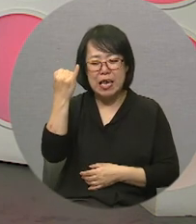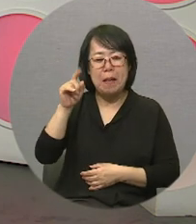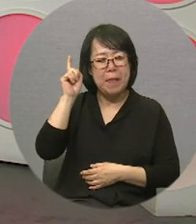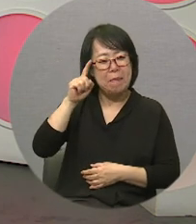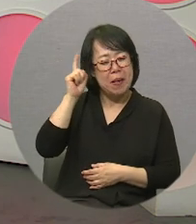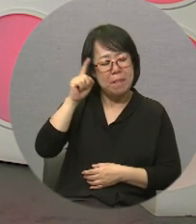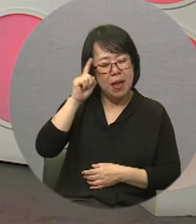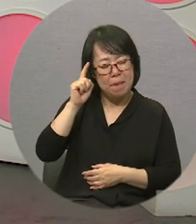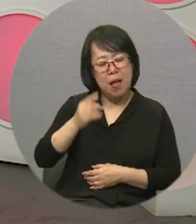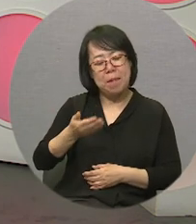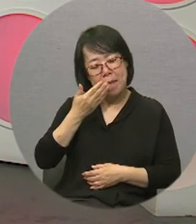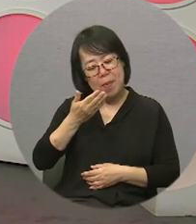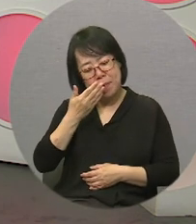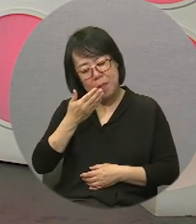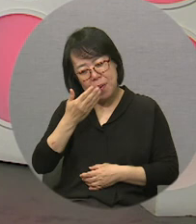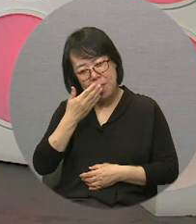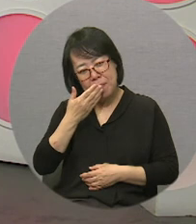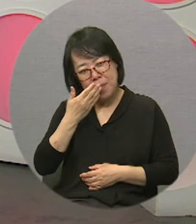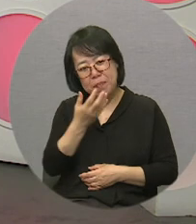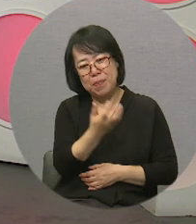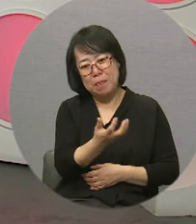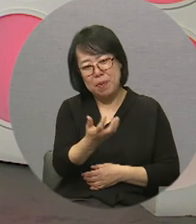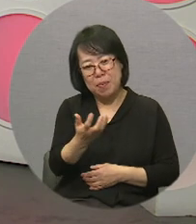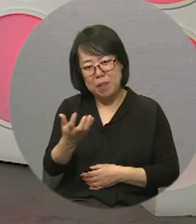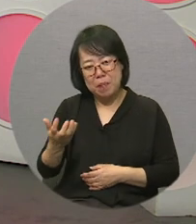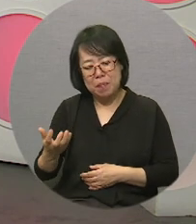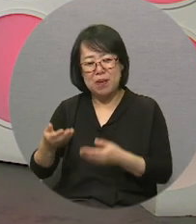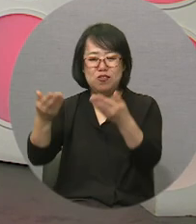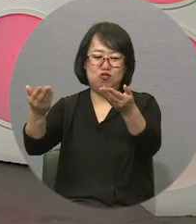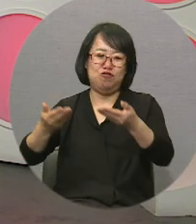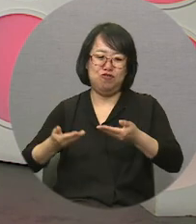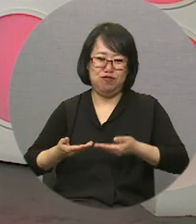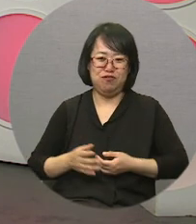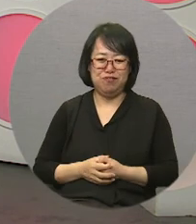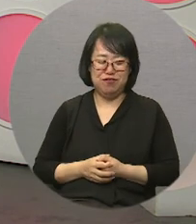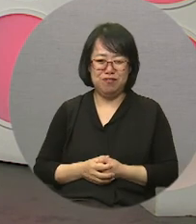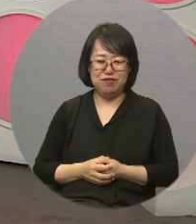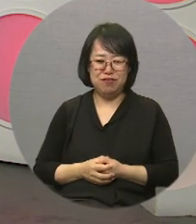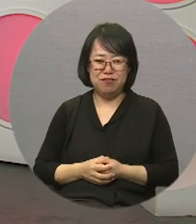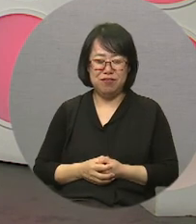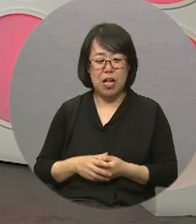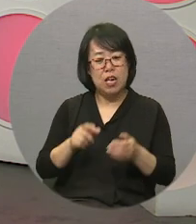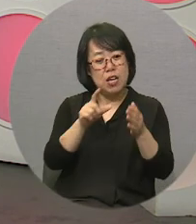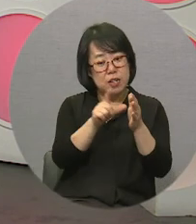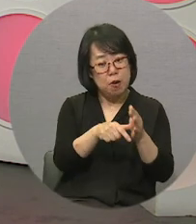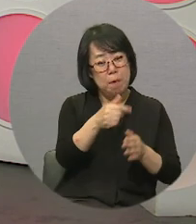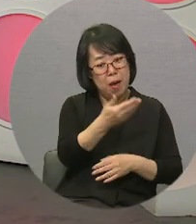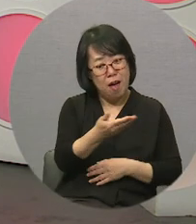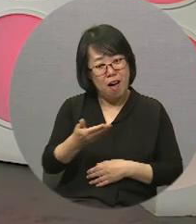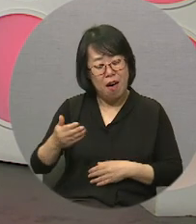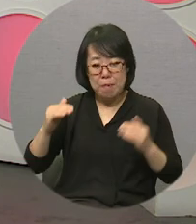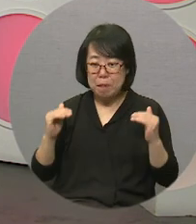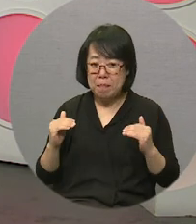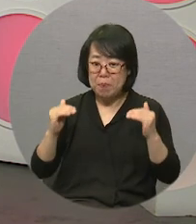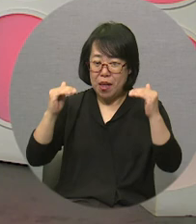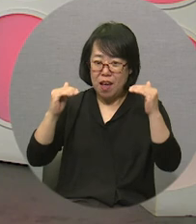한다며 종종 밥을 해주셨습니다. 시간이 흘러 사회생활을